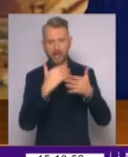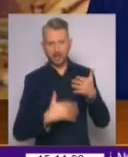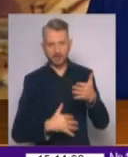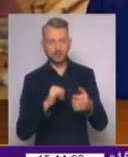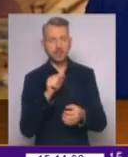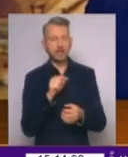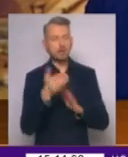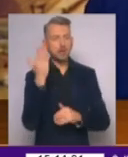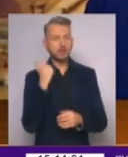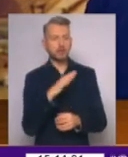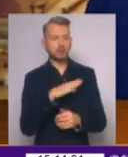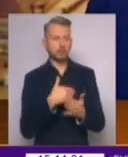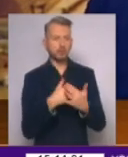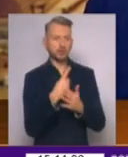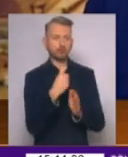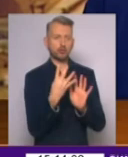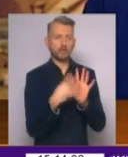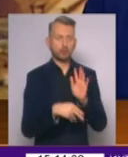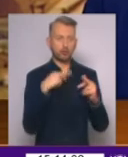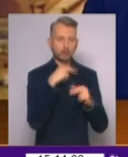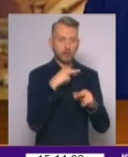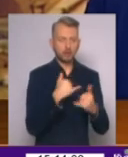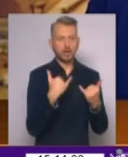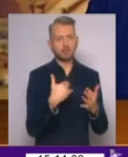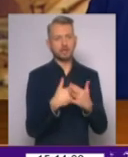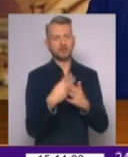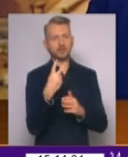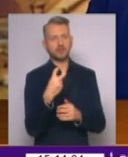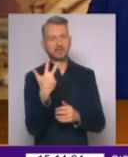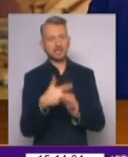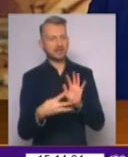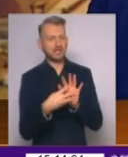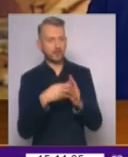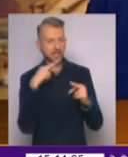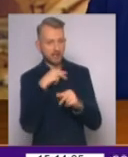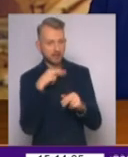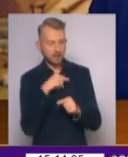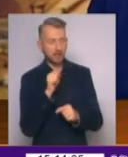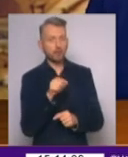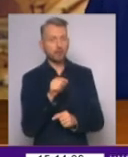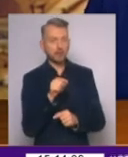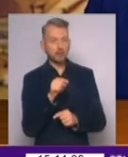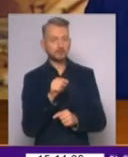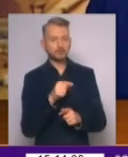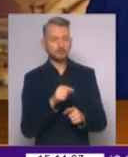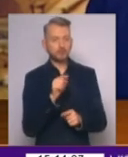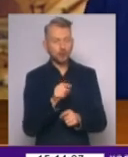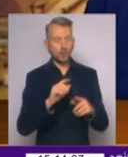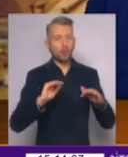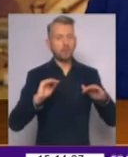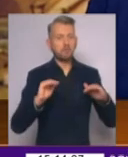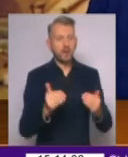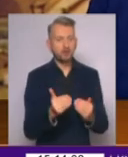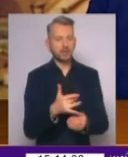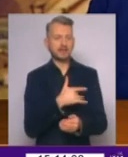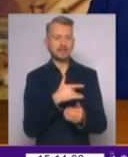там само. Раніше було приблизно 190 ліків, стало тепер десь 239 лікарів. Але все ж таки вони обмежені